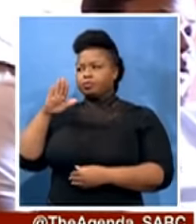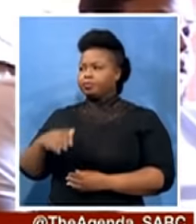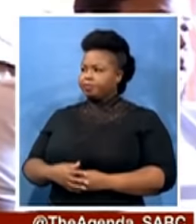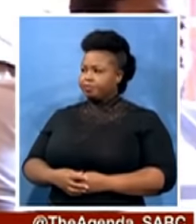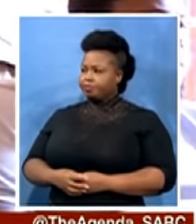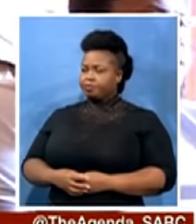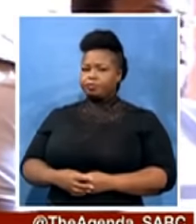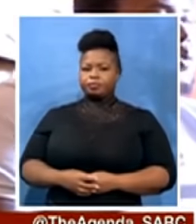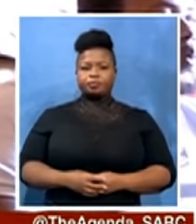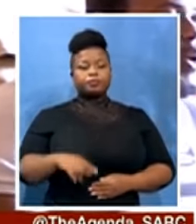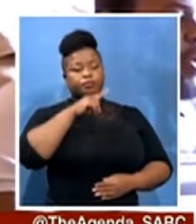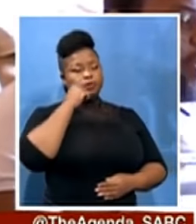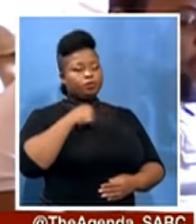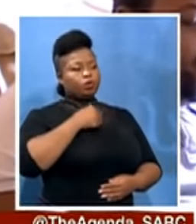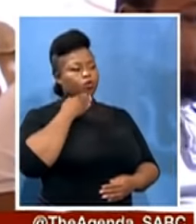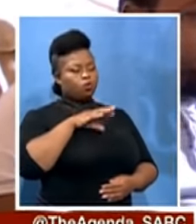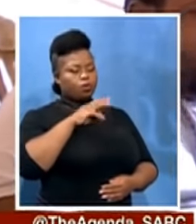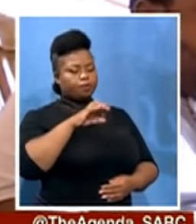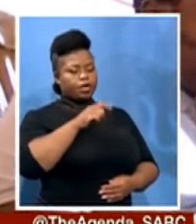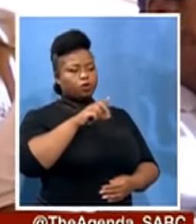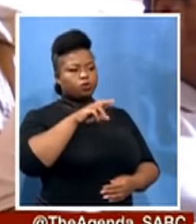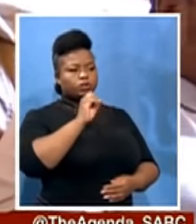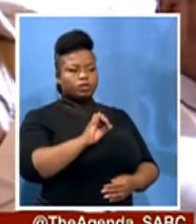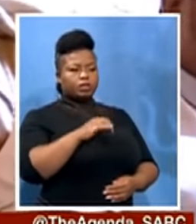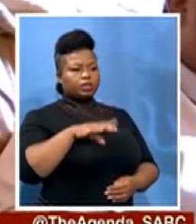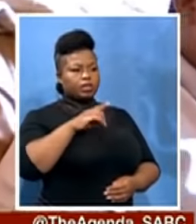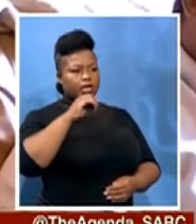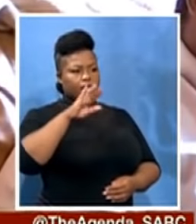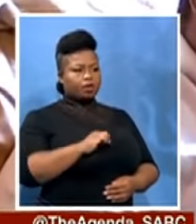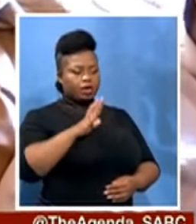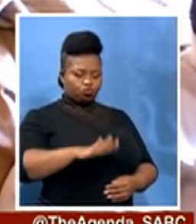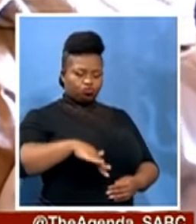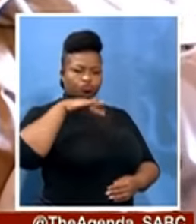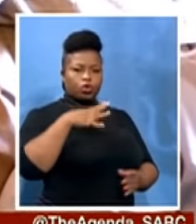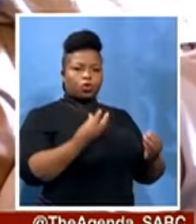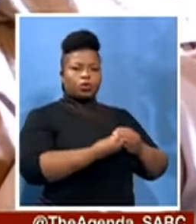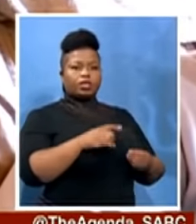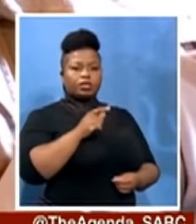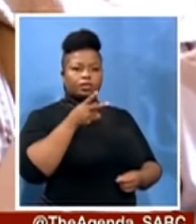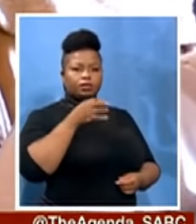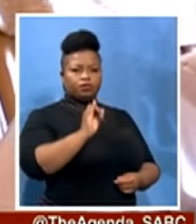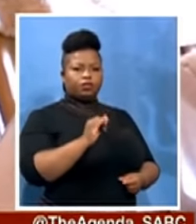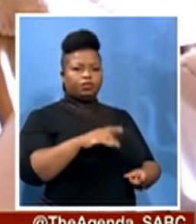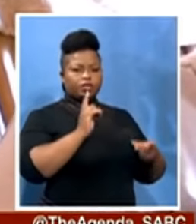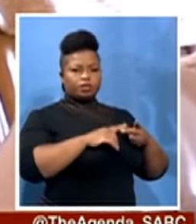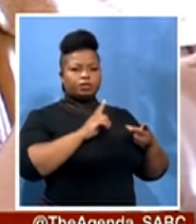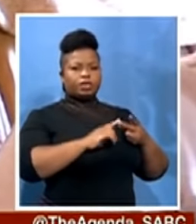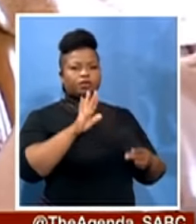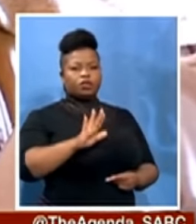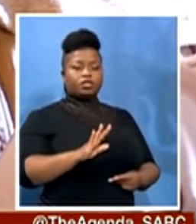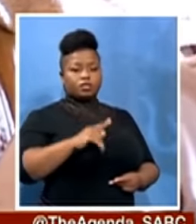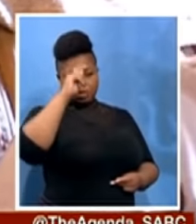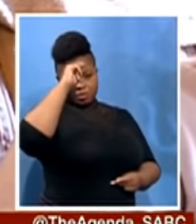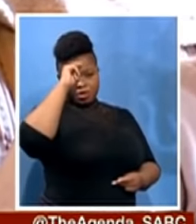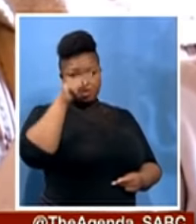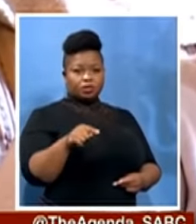wakandaba. Ulindani sikhule naye. Ulindani ube umfana ube ngaphansi esilandela thina ngemumva.